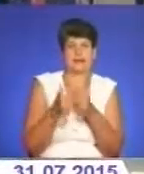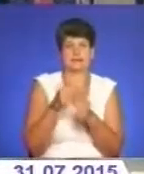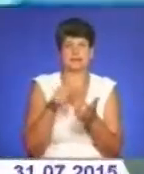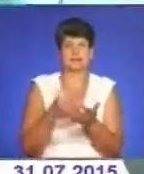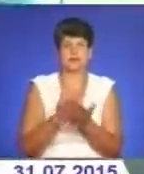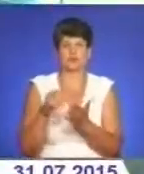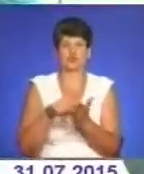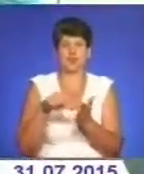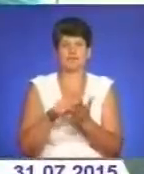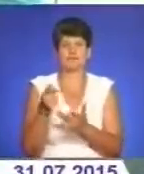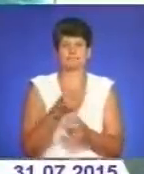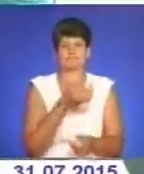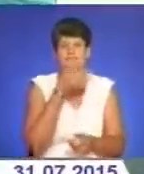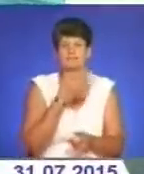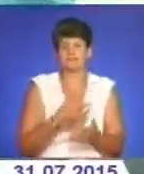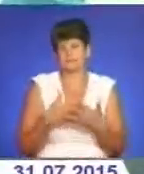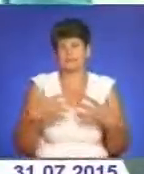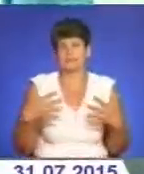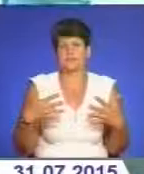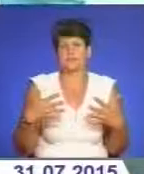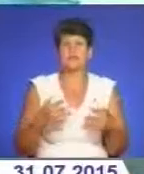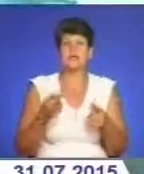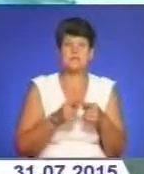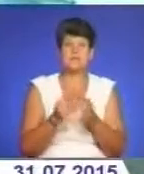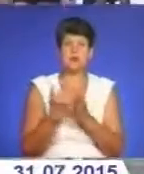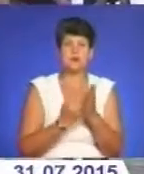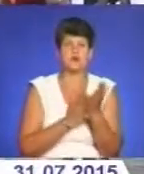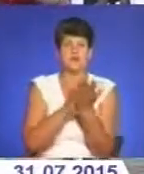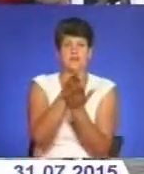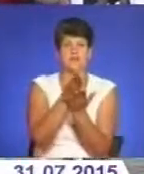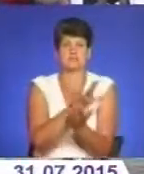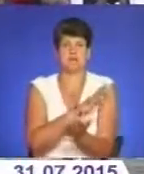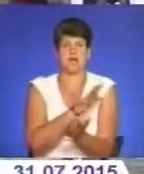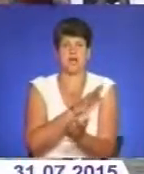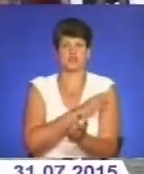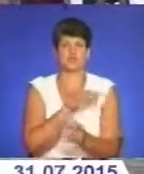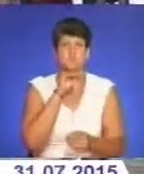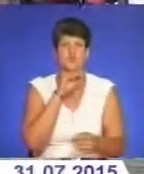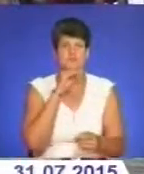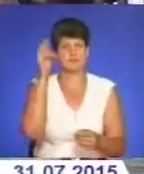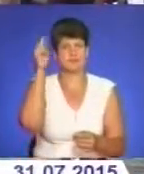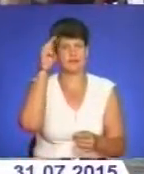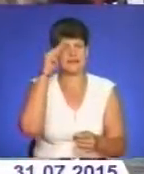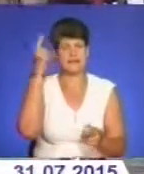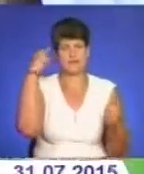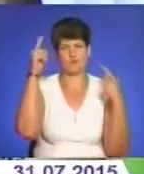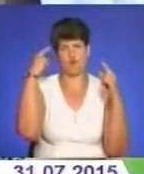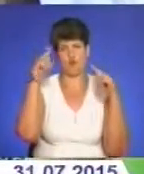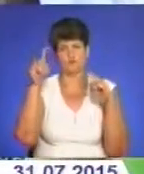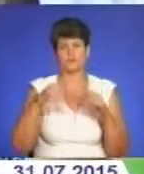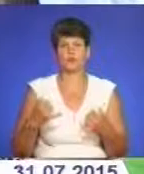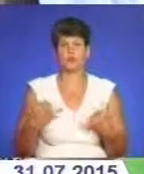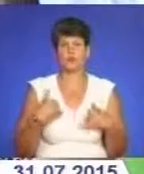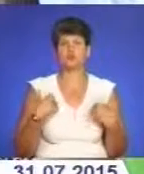учасників, їхні захоплення тощо. Адже програма орієнтована не тільки на збагачення професійних навиків, а й творчих. У нас